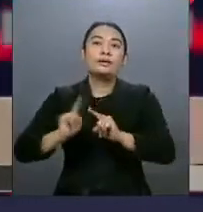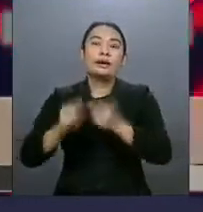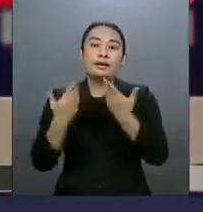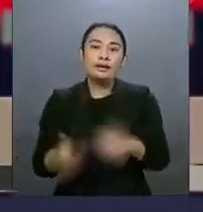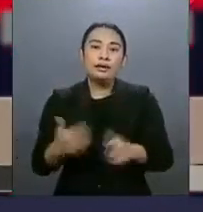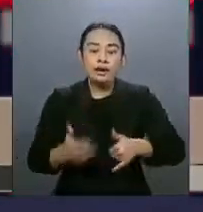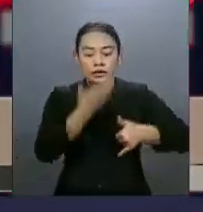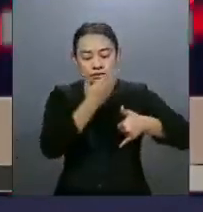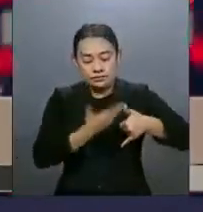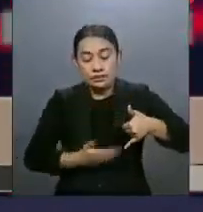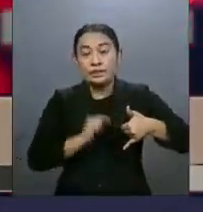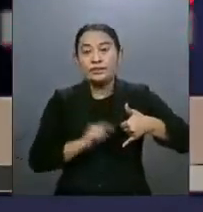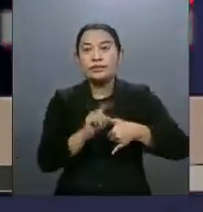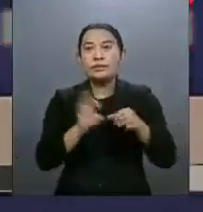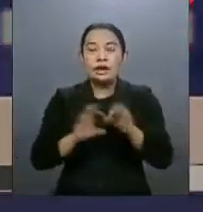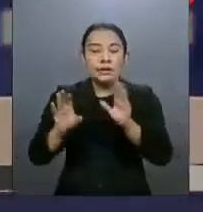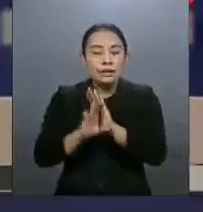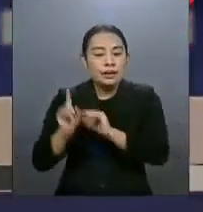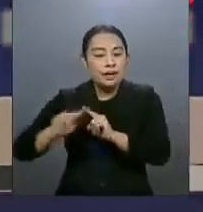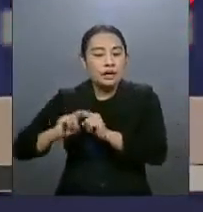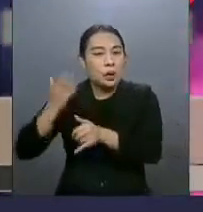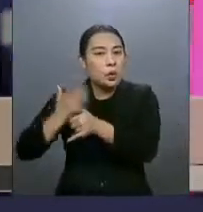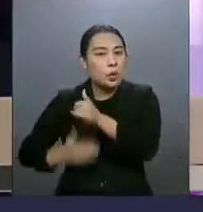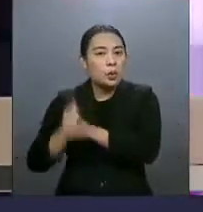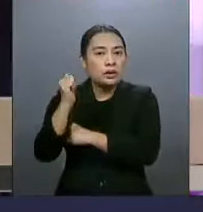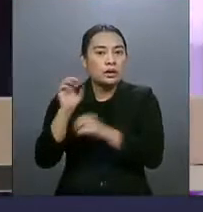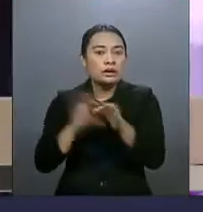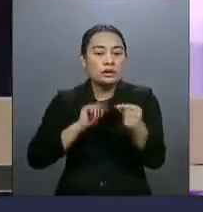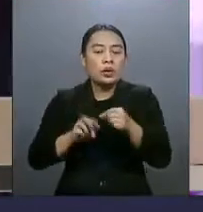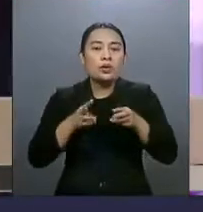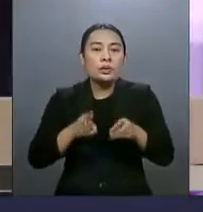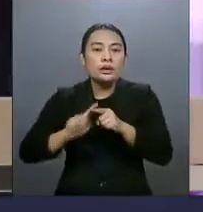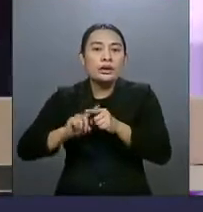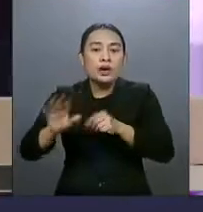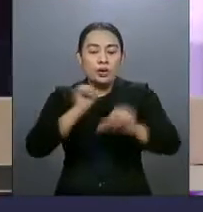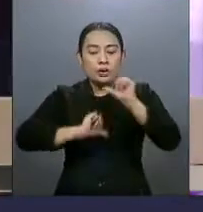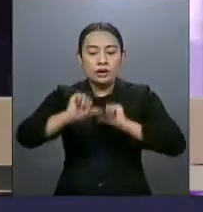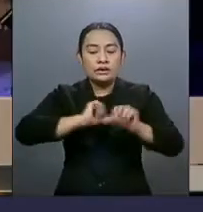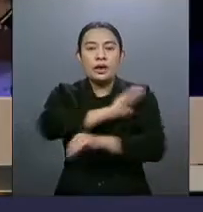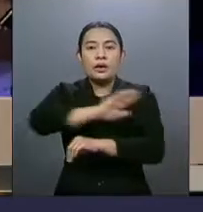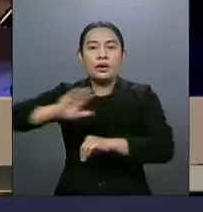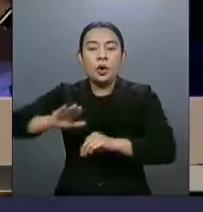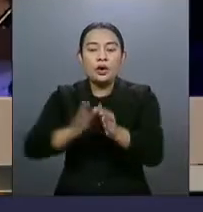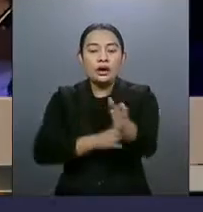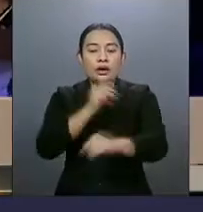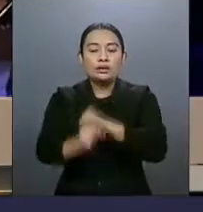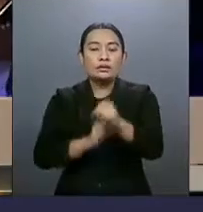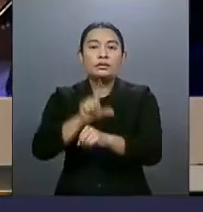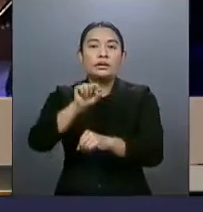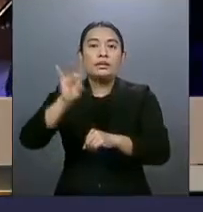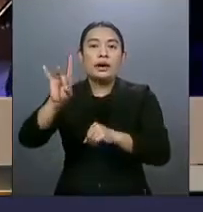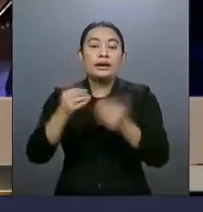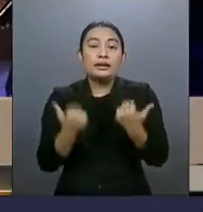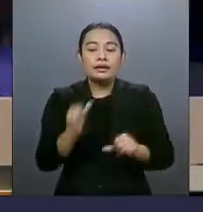ปรีชายังมีภาพลักษณ์สุภาพบุรุษที่วางตัวดีในวงการมาตลอด28ปีค่ะแม้ระยะหลังห่างจากงานละ